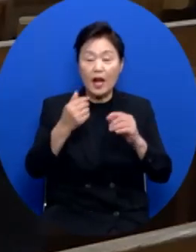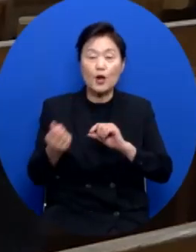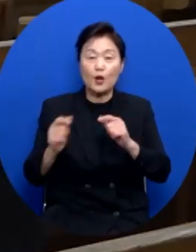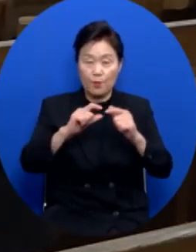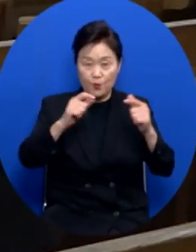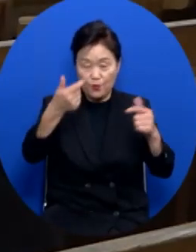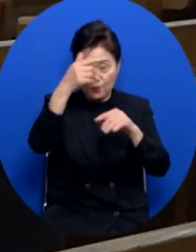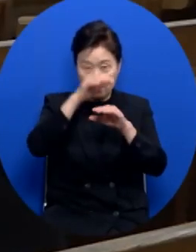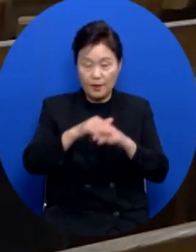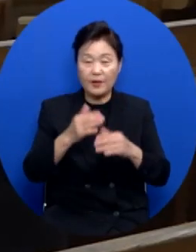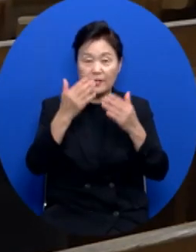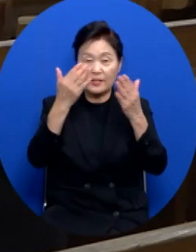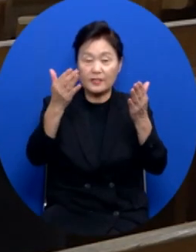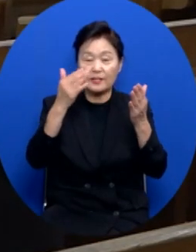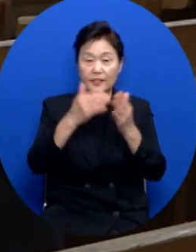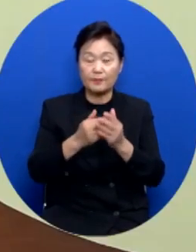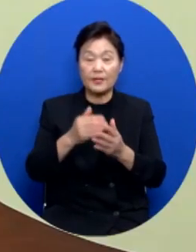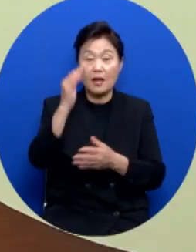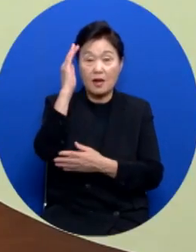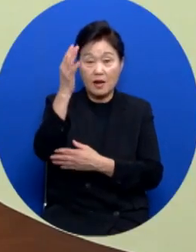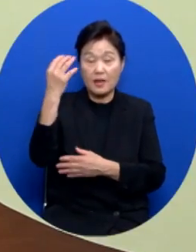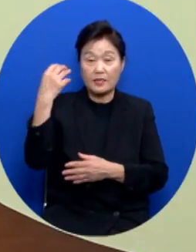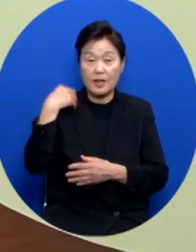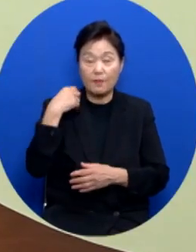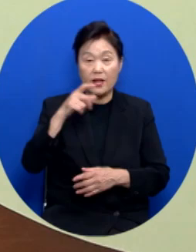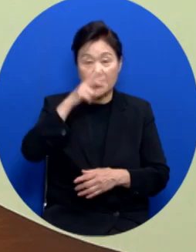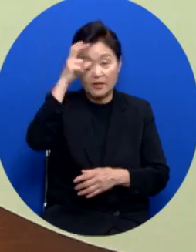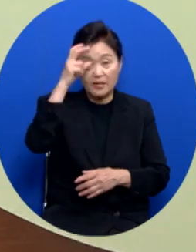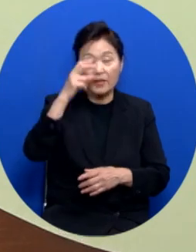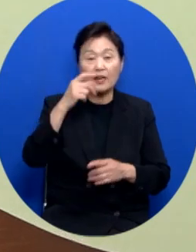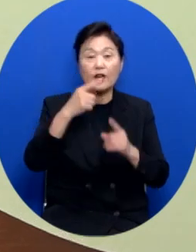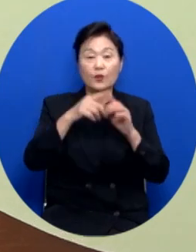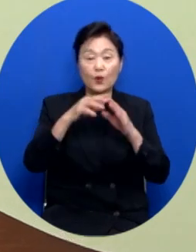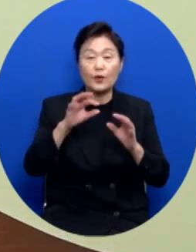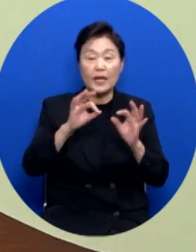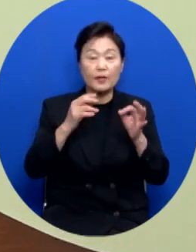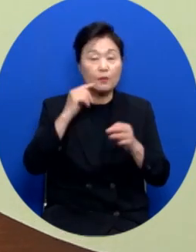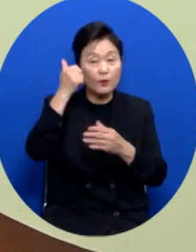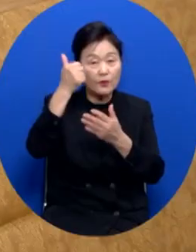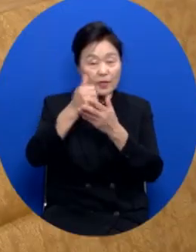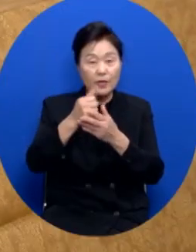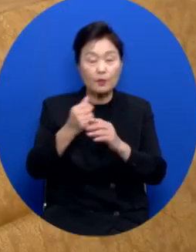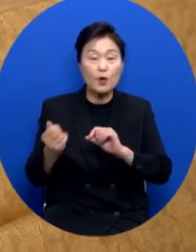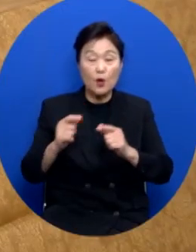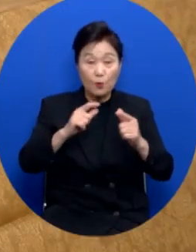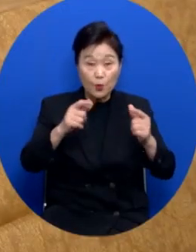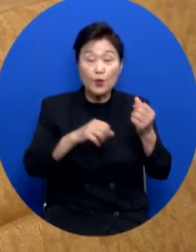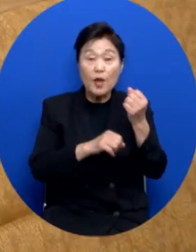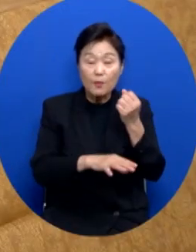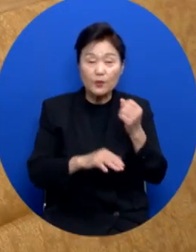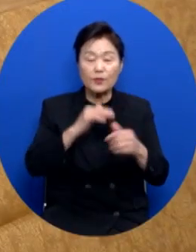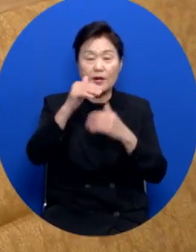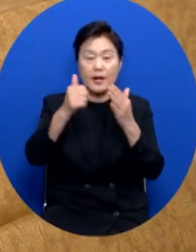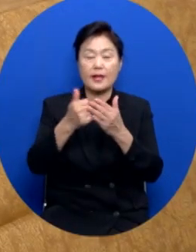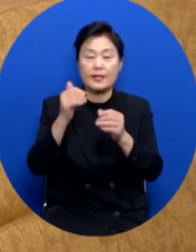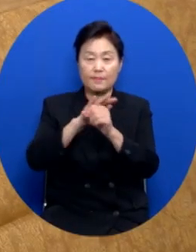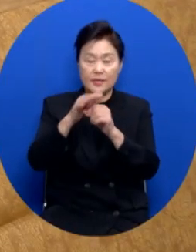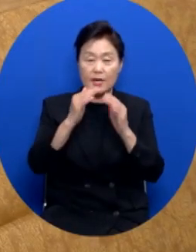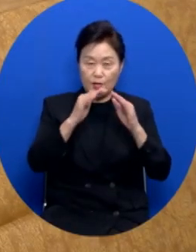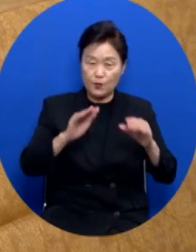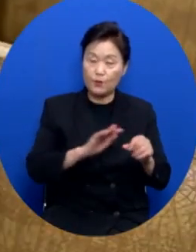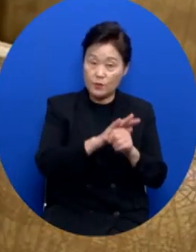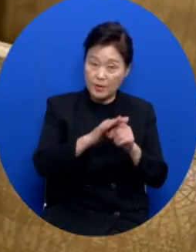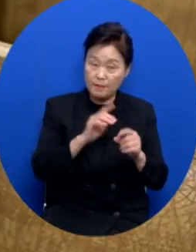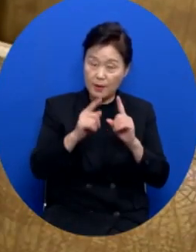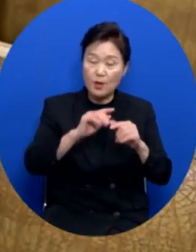개최했습니다 부흥회에서 강사로 나선 영락교회 김은성 목사는 부흥의 본질은 하나님 사랑과 이웃 사랑이라며